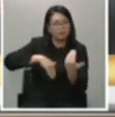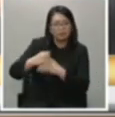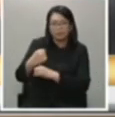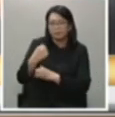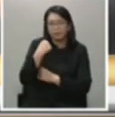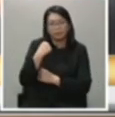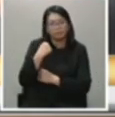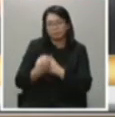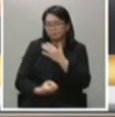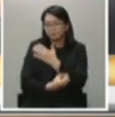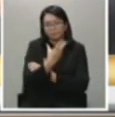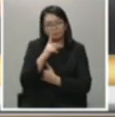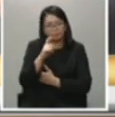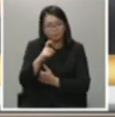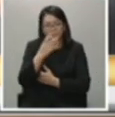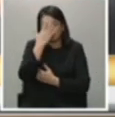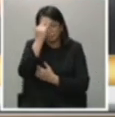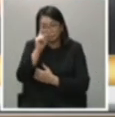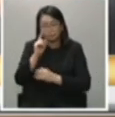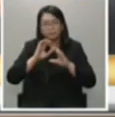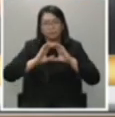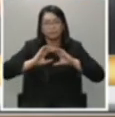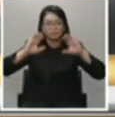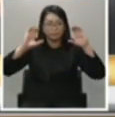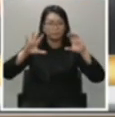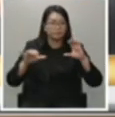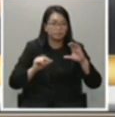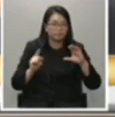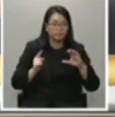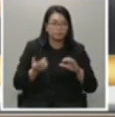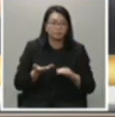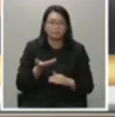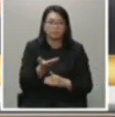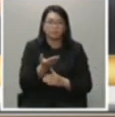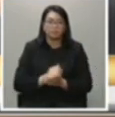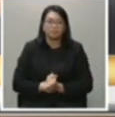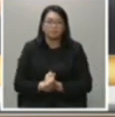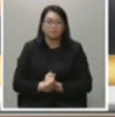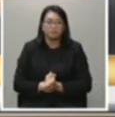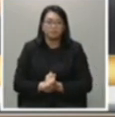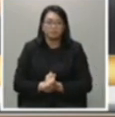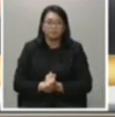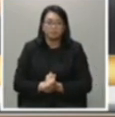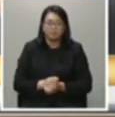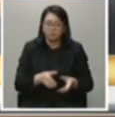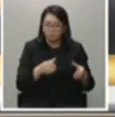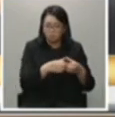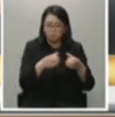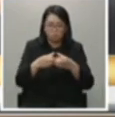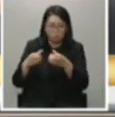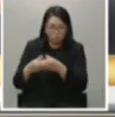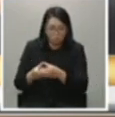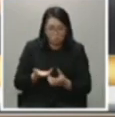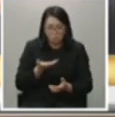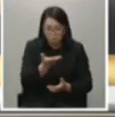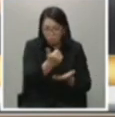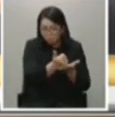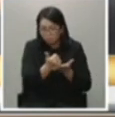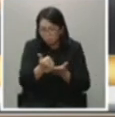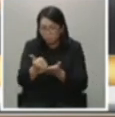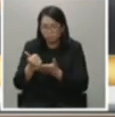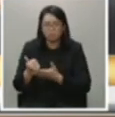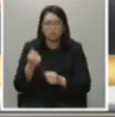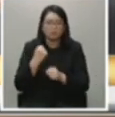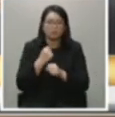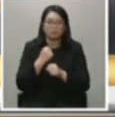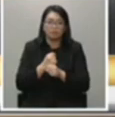ได้เพราะเป็นรัฐบาลที่มาจากการต่อรองอย่างหนักของหลายกลุ่มหลายฝ่ายเวลาทำงานจึง